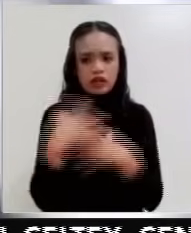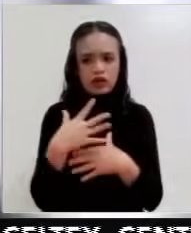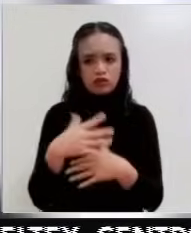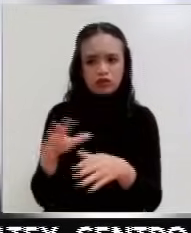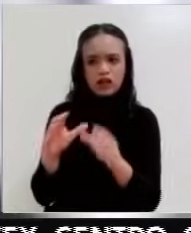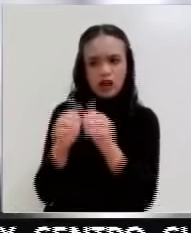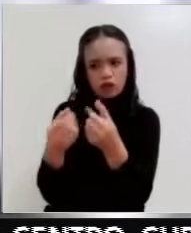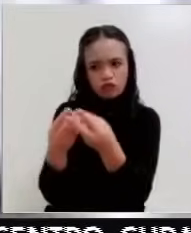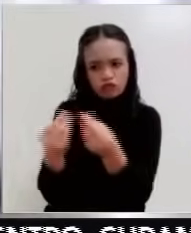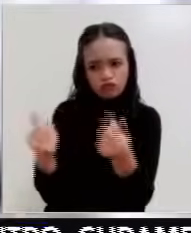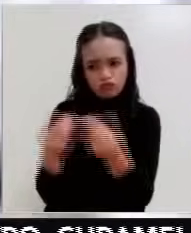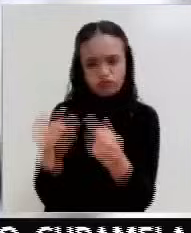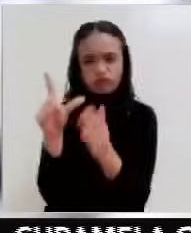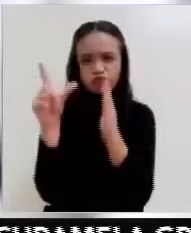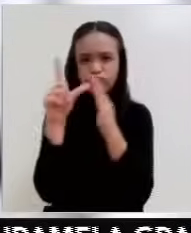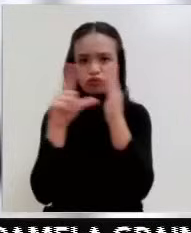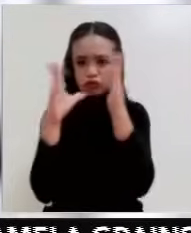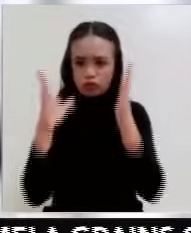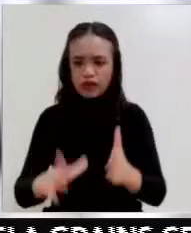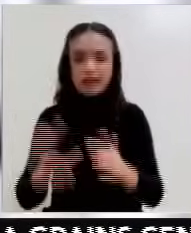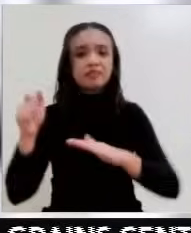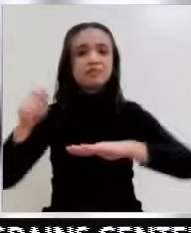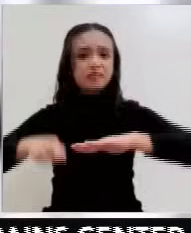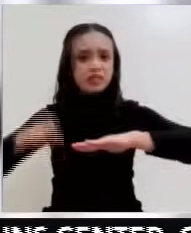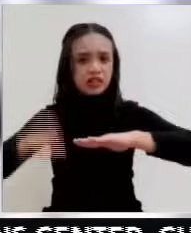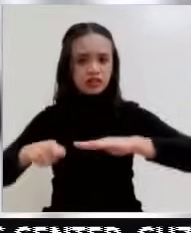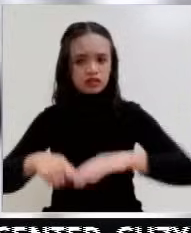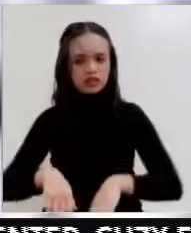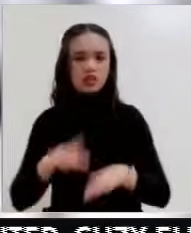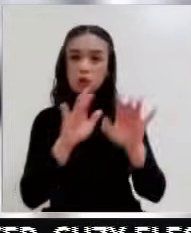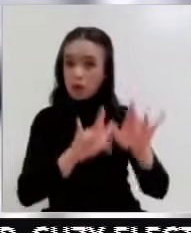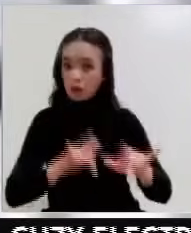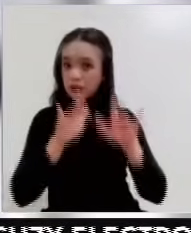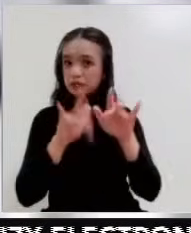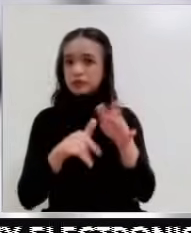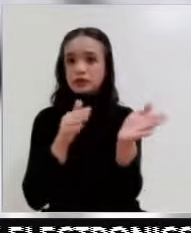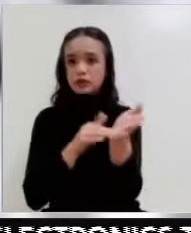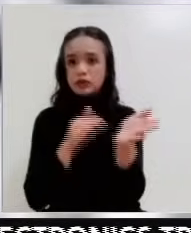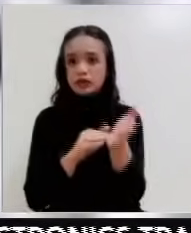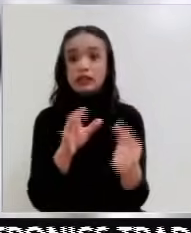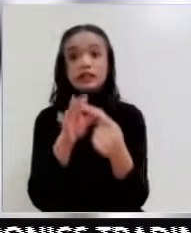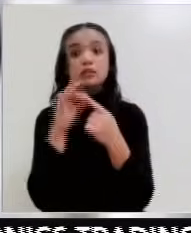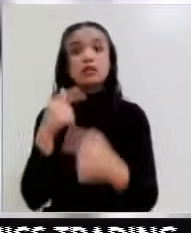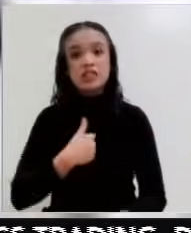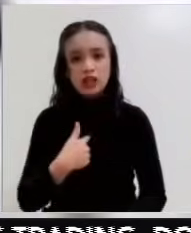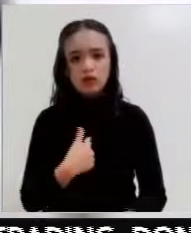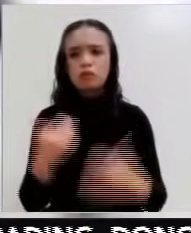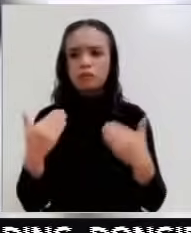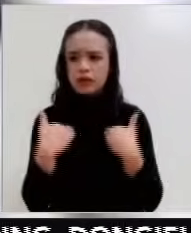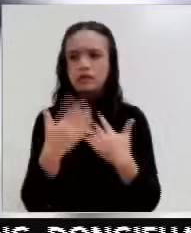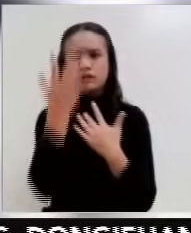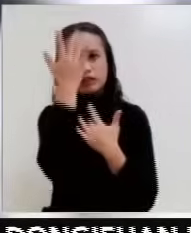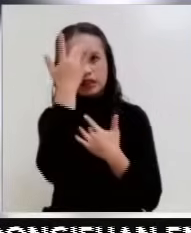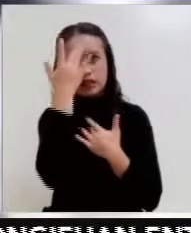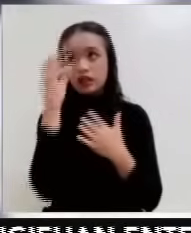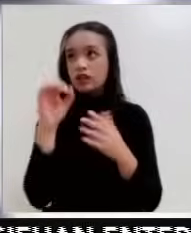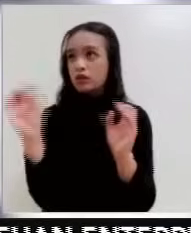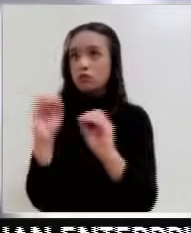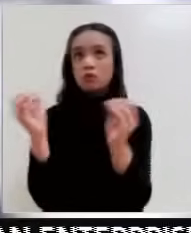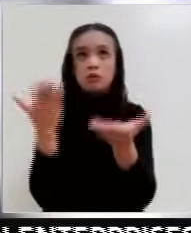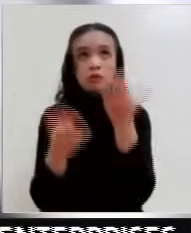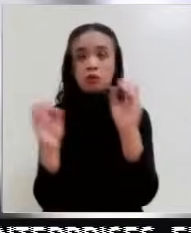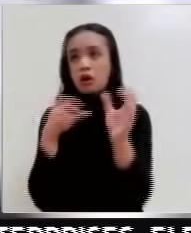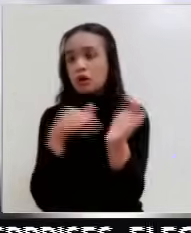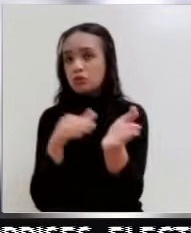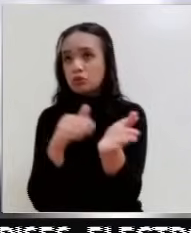huwes. Kawawa naman yung mga doktor, lalo na ako, sakitin na ako. Eh baka walang doktor na magamot sa akin pag pumunta ako sa